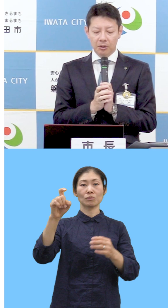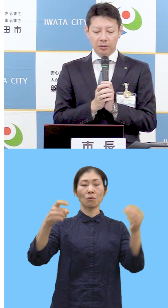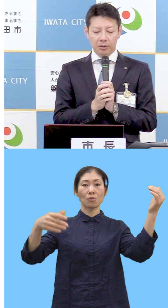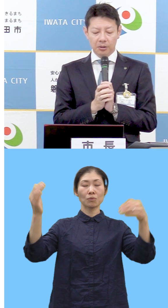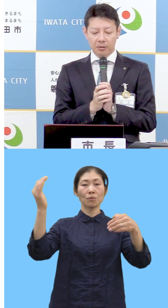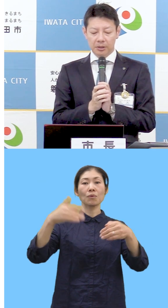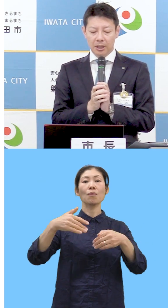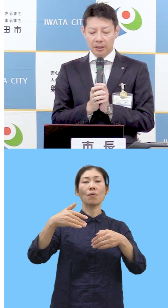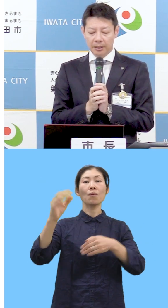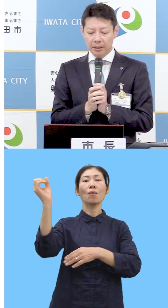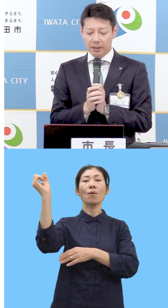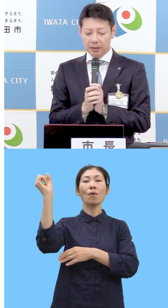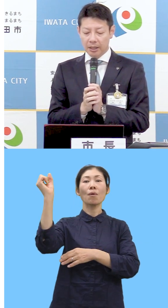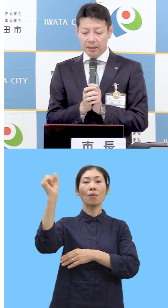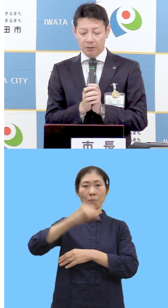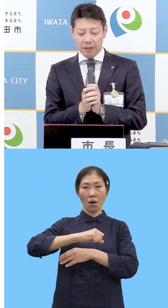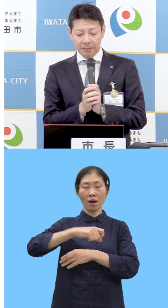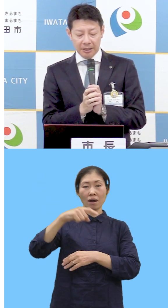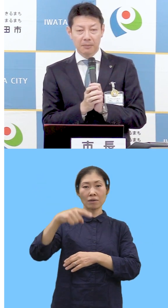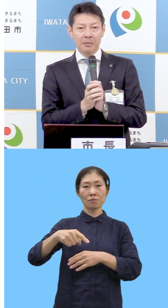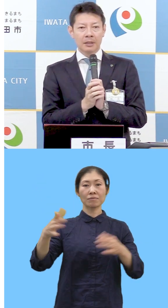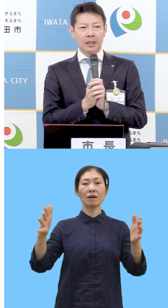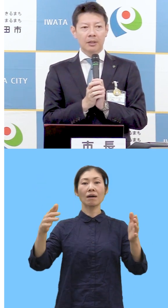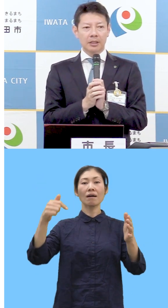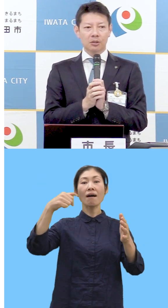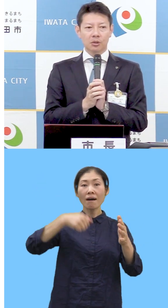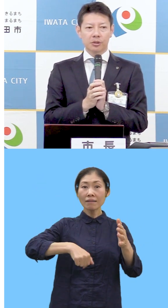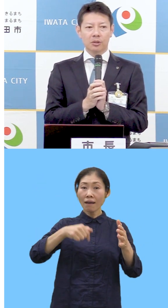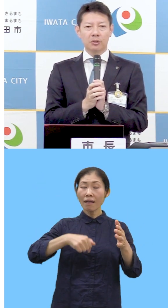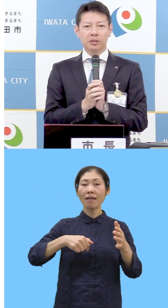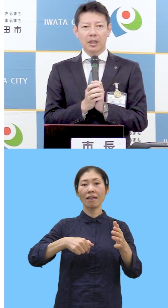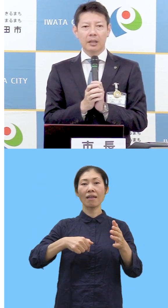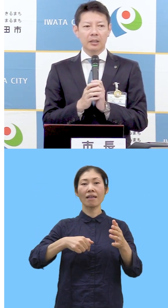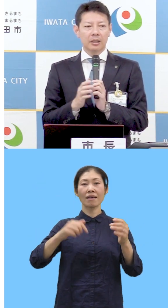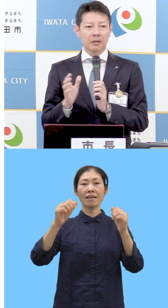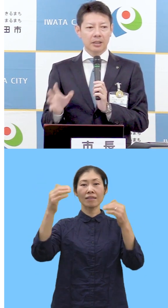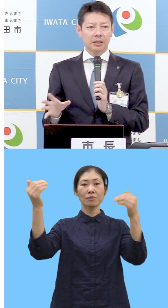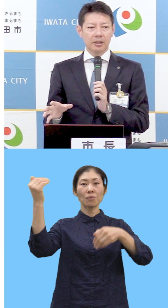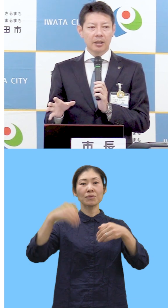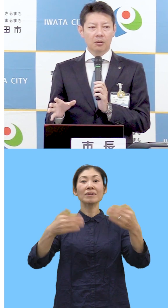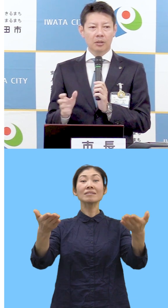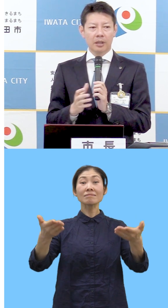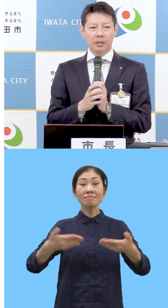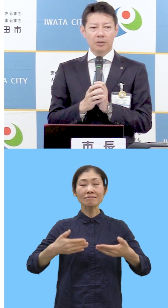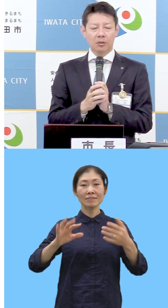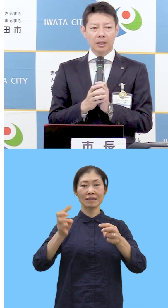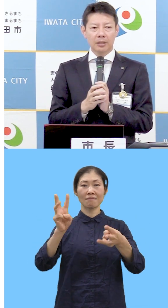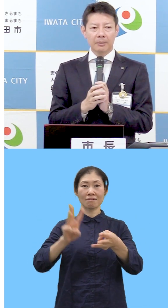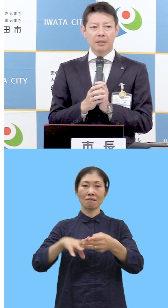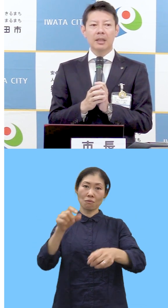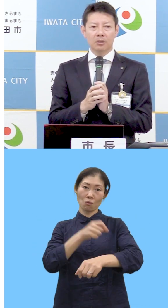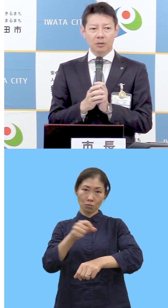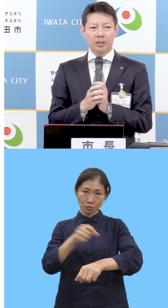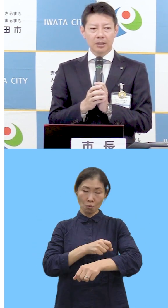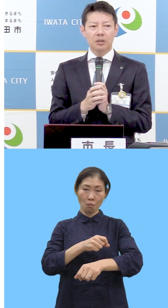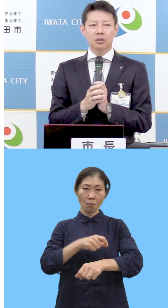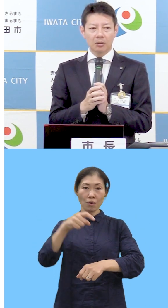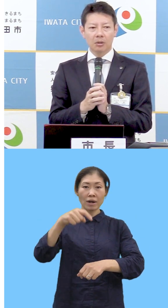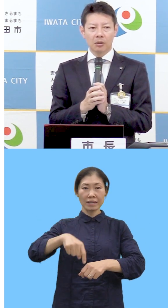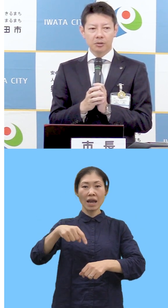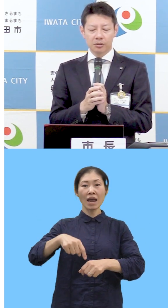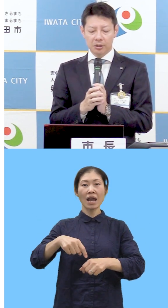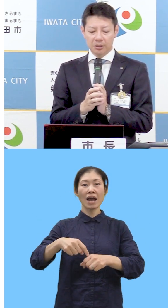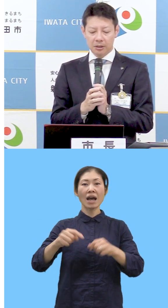なたでも投票をしていただいた次第でございます。で、磐田市の特徴として、磐田市で、行った、イベントとか出